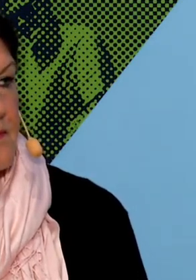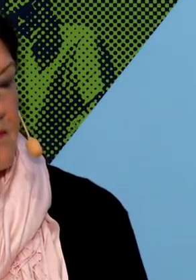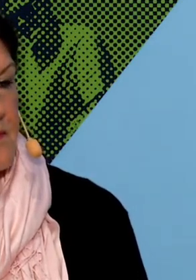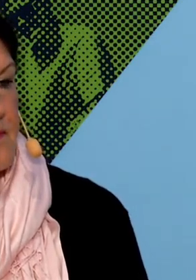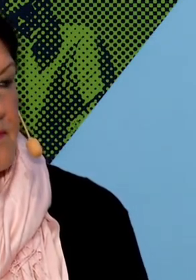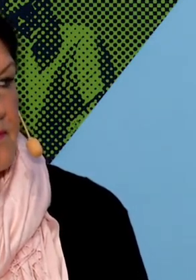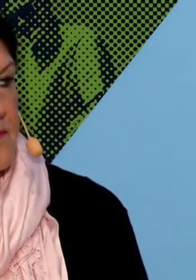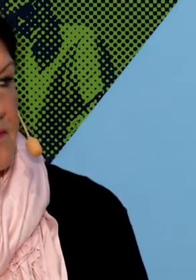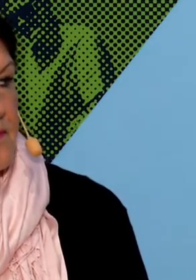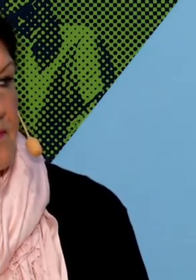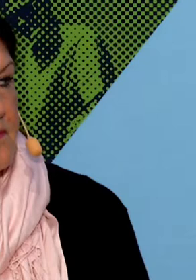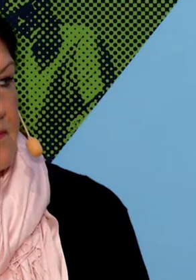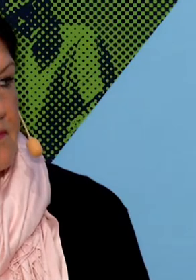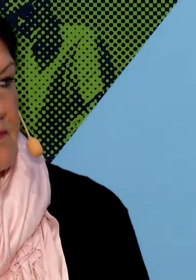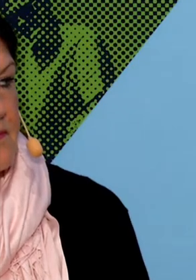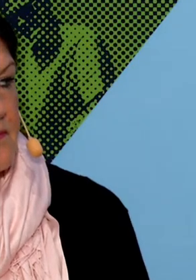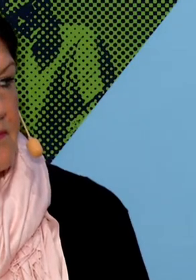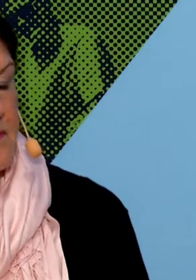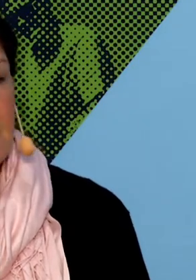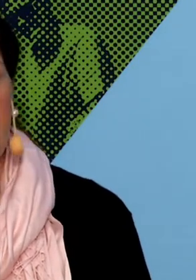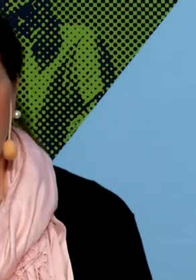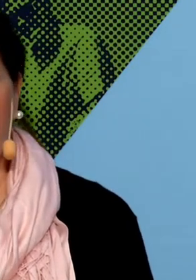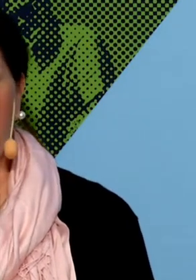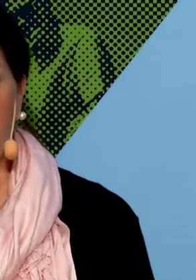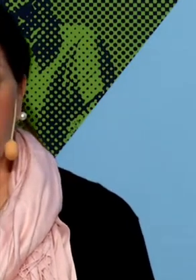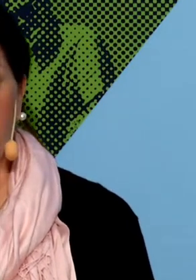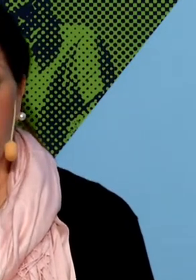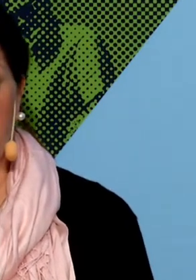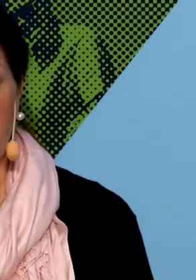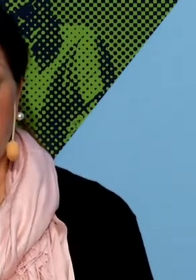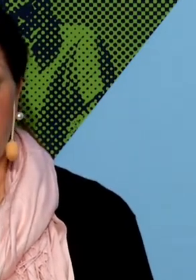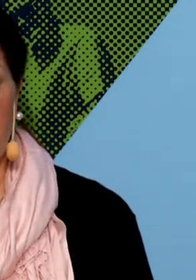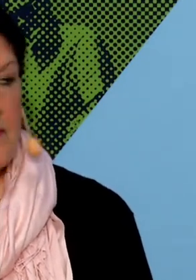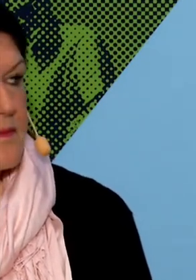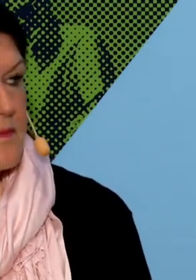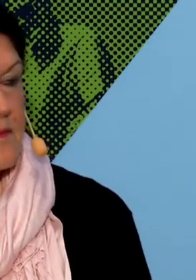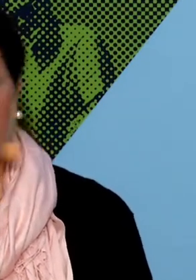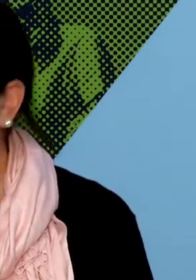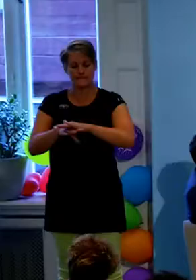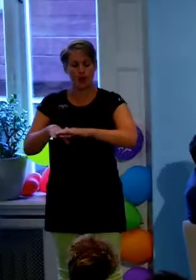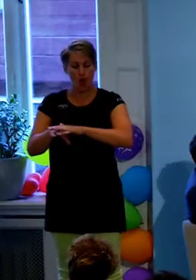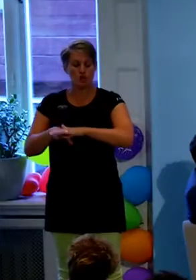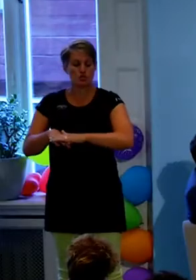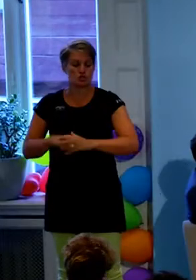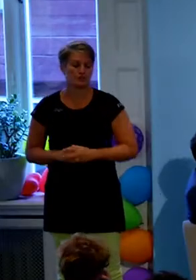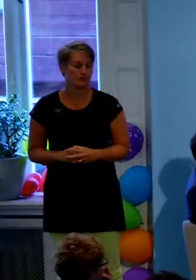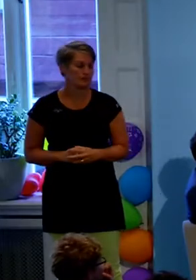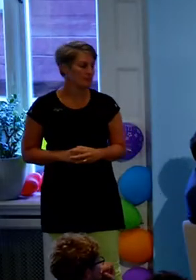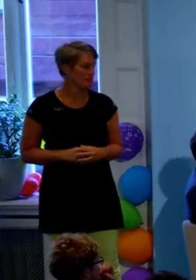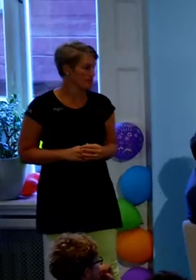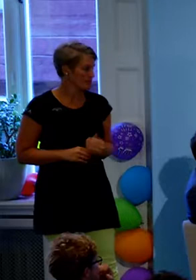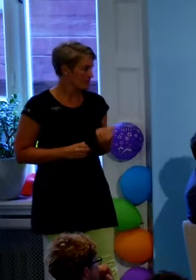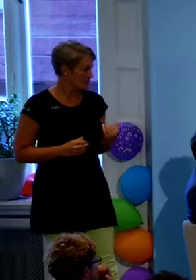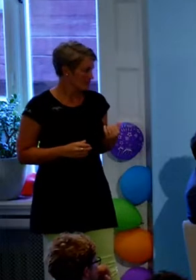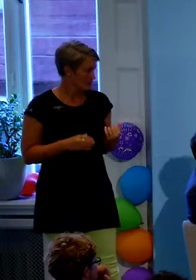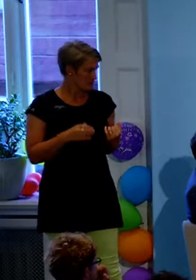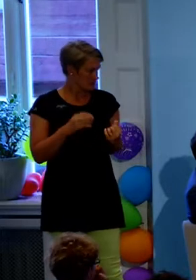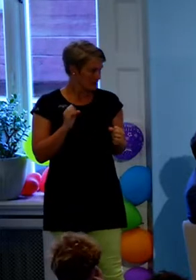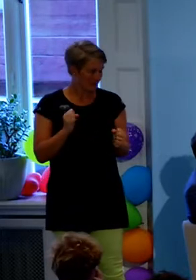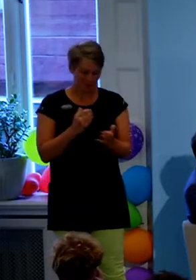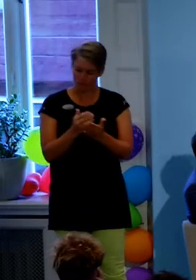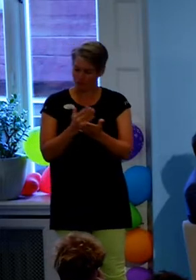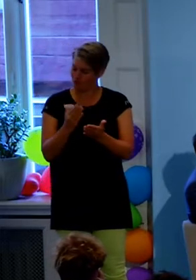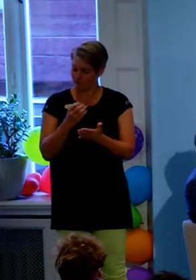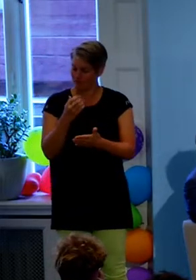riktigt bra att vi har dem som också är kvar och jobbar och står för basen. Men hur viktigt det är, nu ska jag ska fortsätta kämpa för min poäng